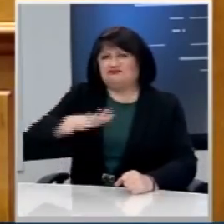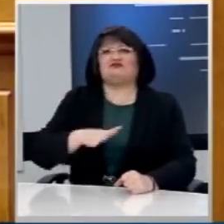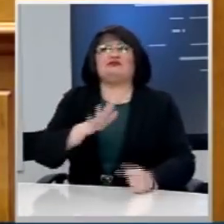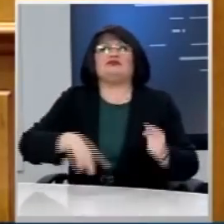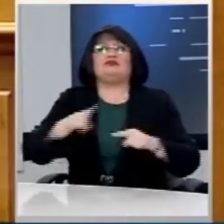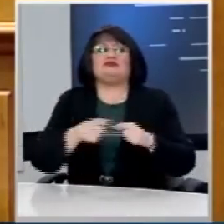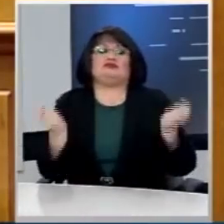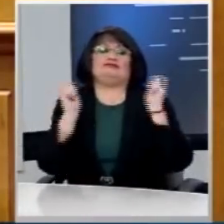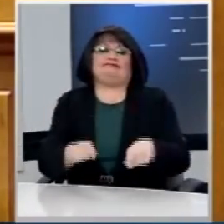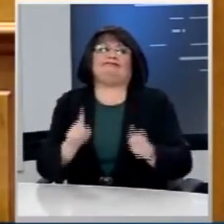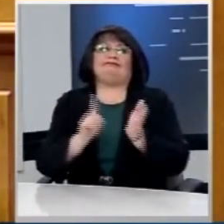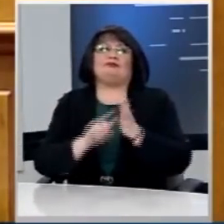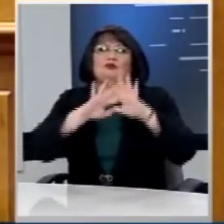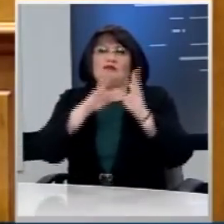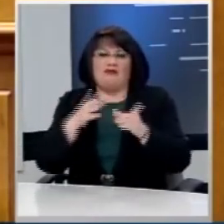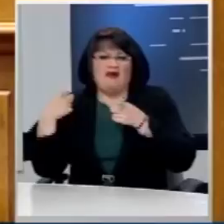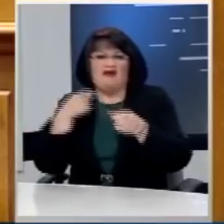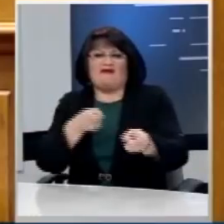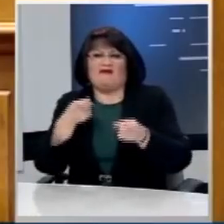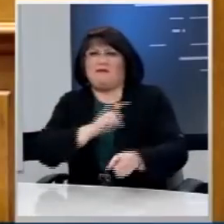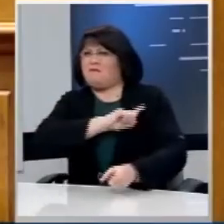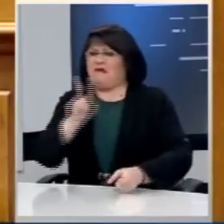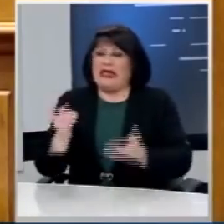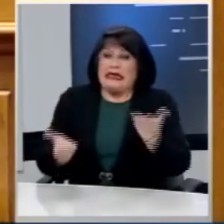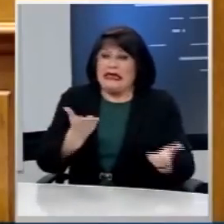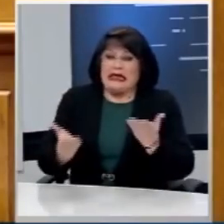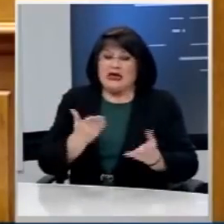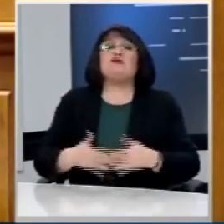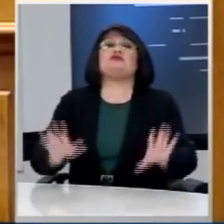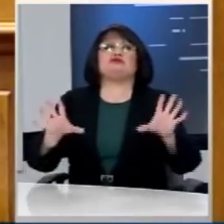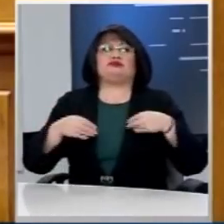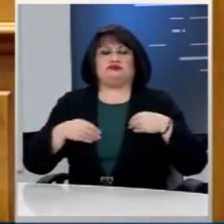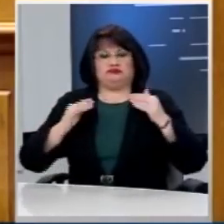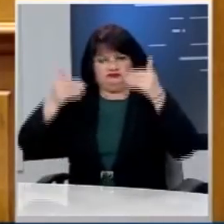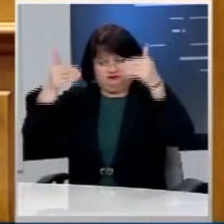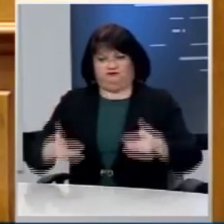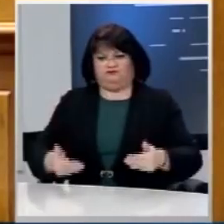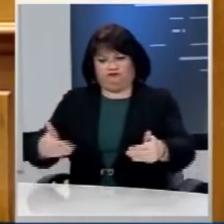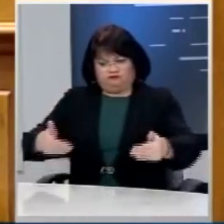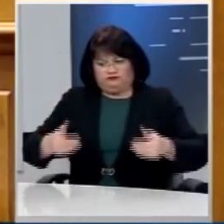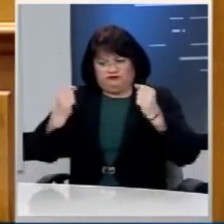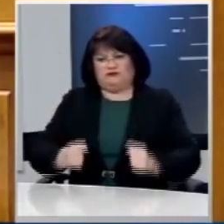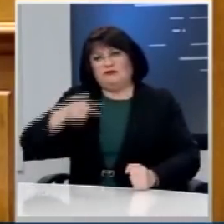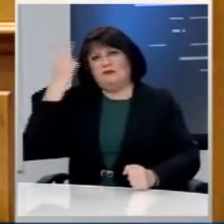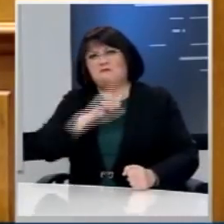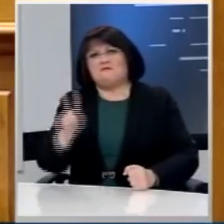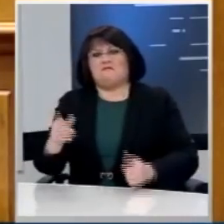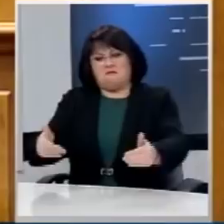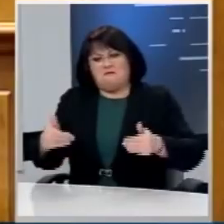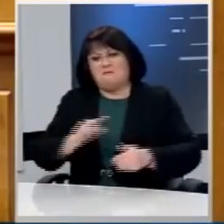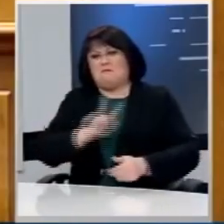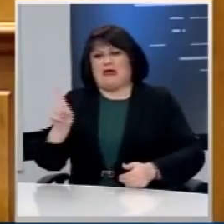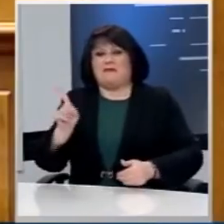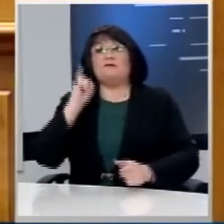να απορρίψει όλα τα εκβιαστικά διλήμματα, να μην δεχτεί καμιά υποχώρηση σε κυριαρχικά δικαιώματα και